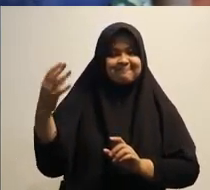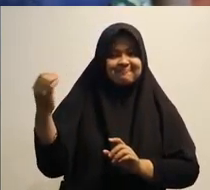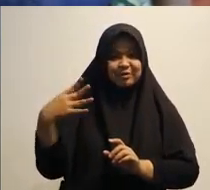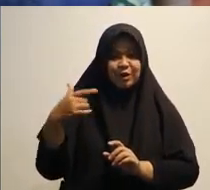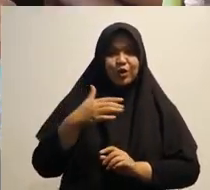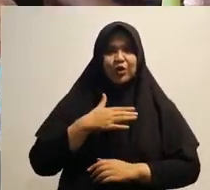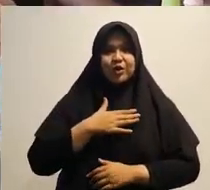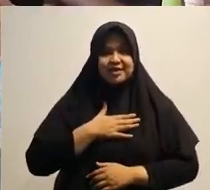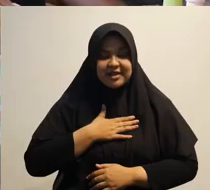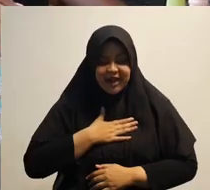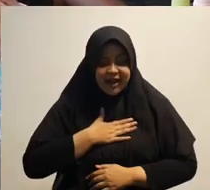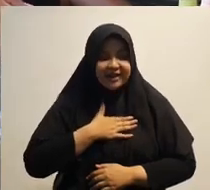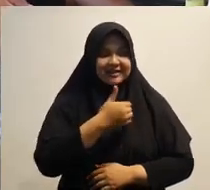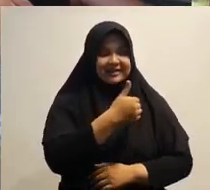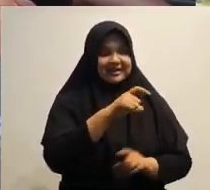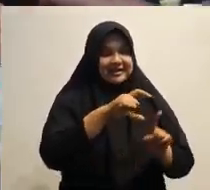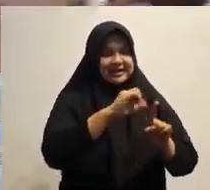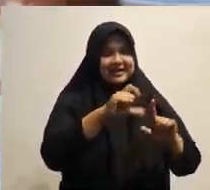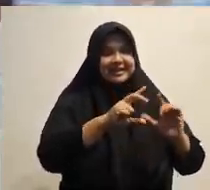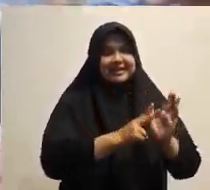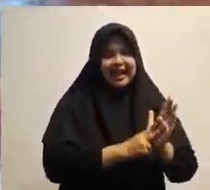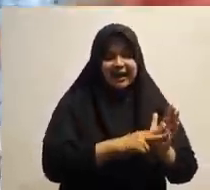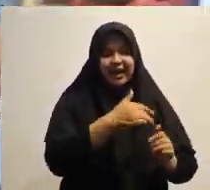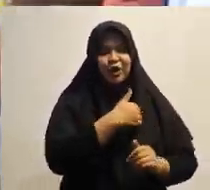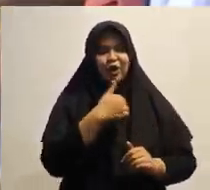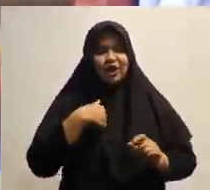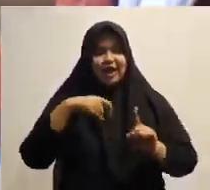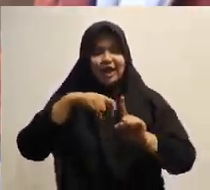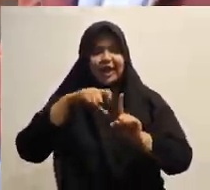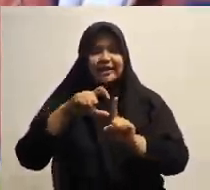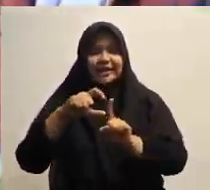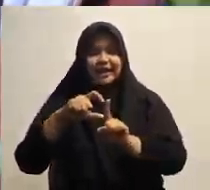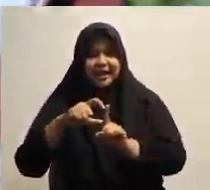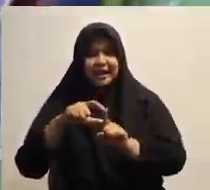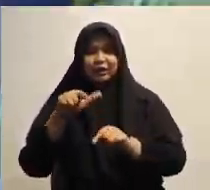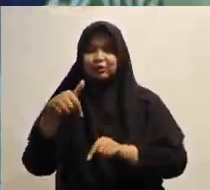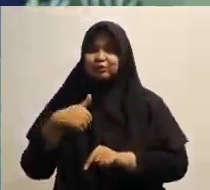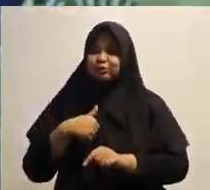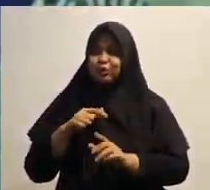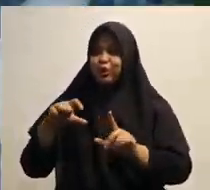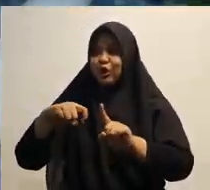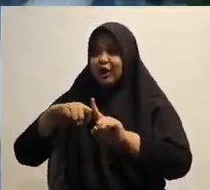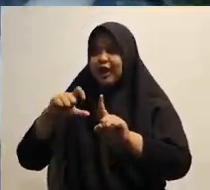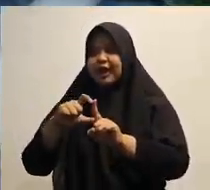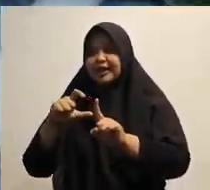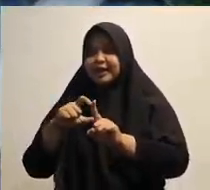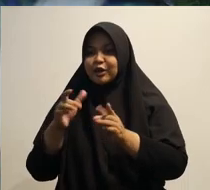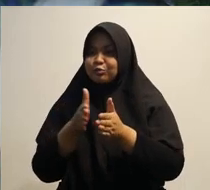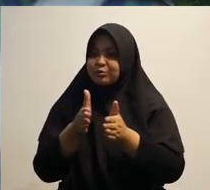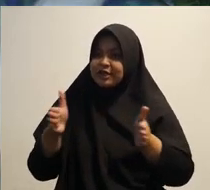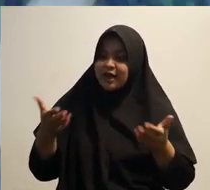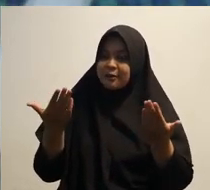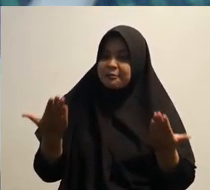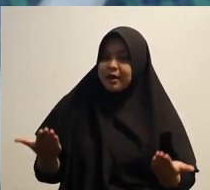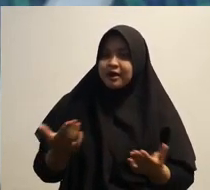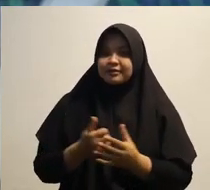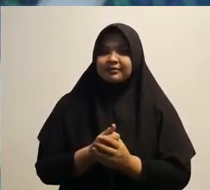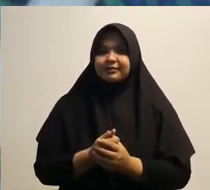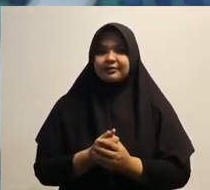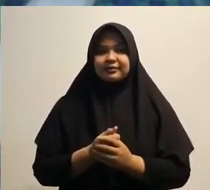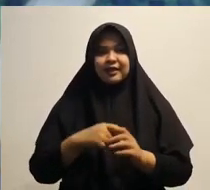Buni cerita ya. Saya anggota KDD di Desa KDD itu sendiri kalau boleh